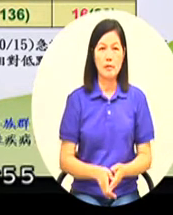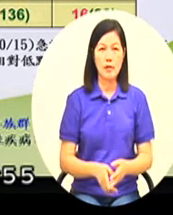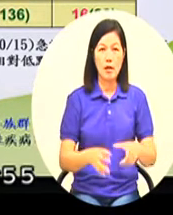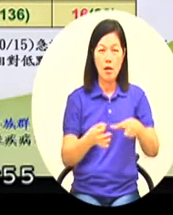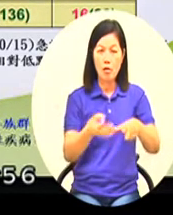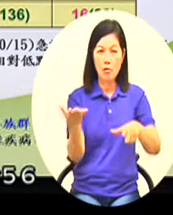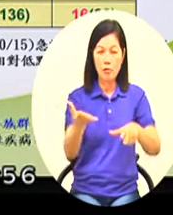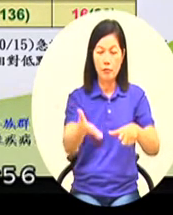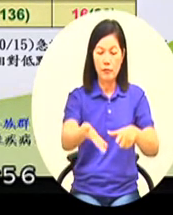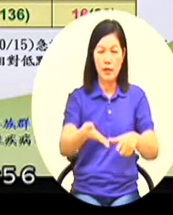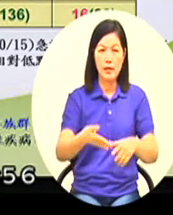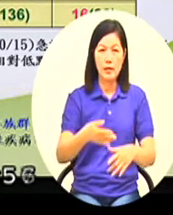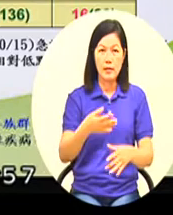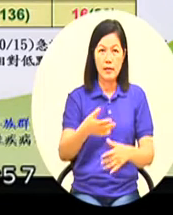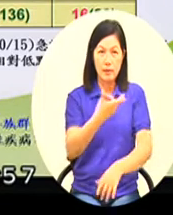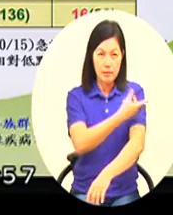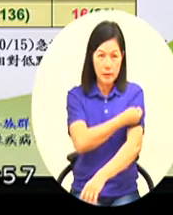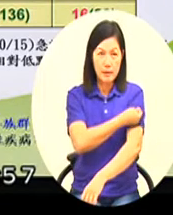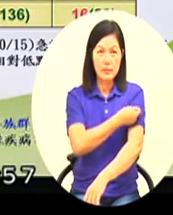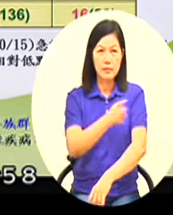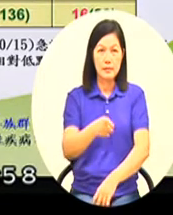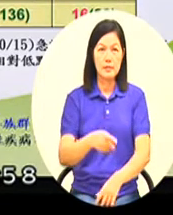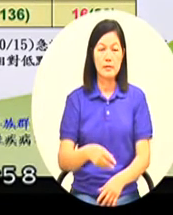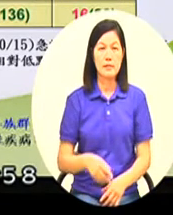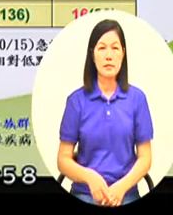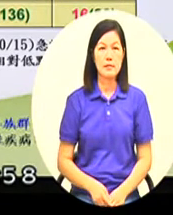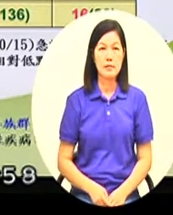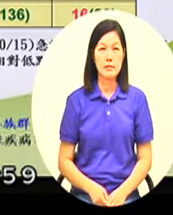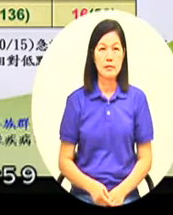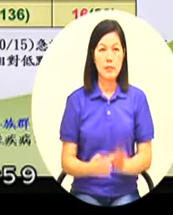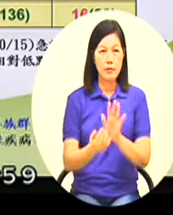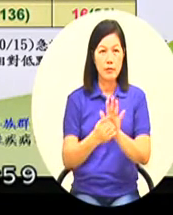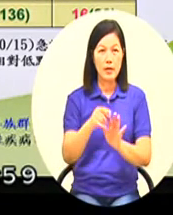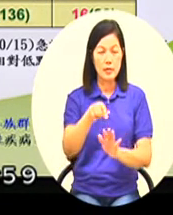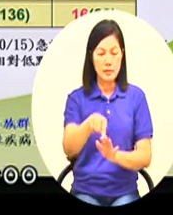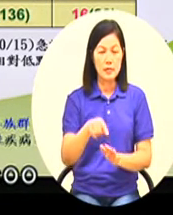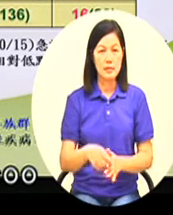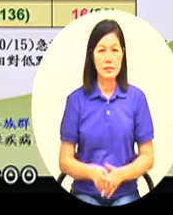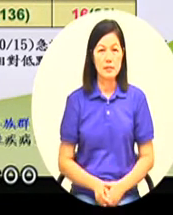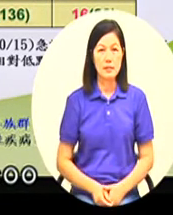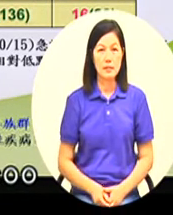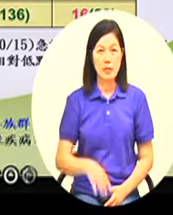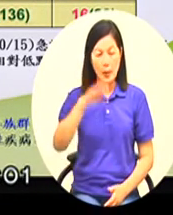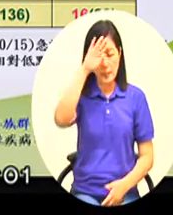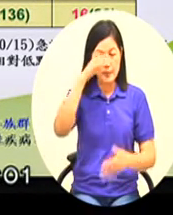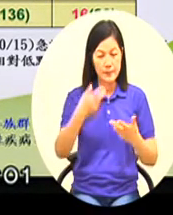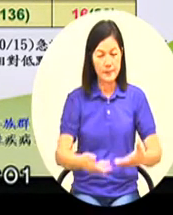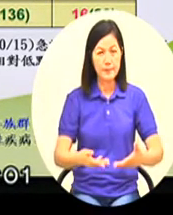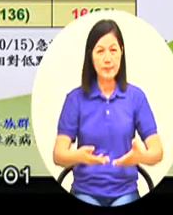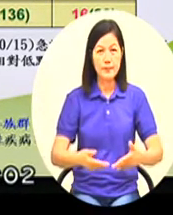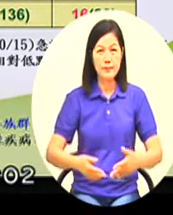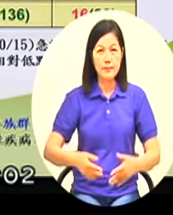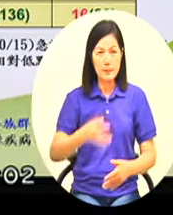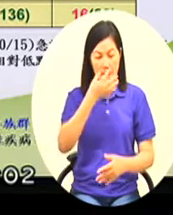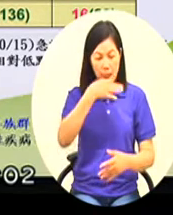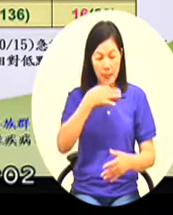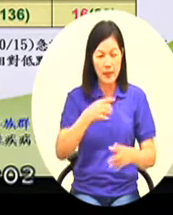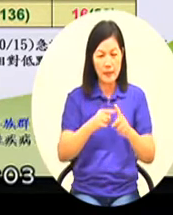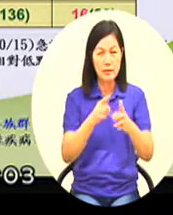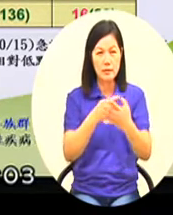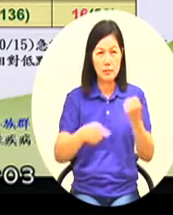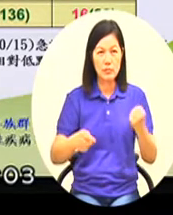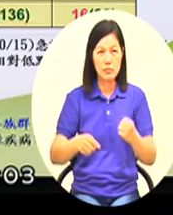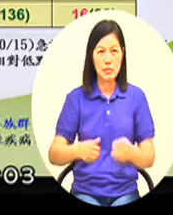一个涵盖是一致的。那目前我们分析我们的重症流感的一个个案数里面发现到说，其